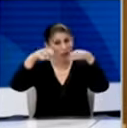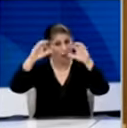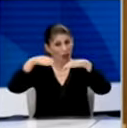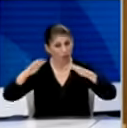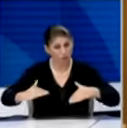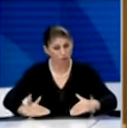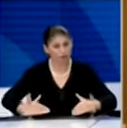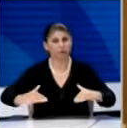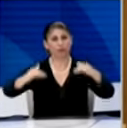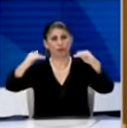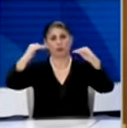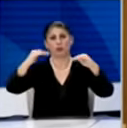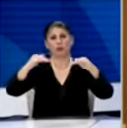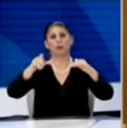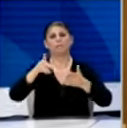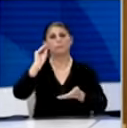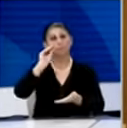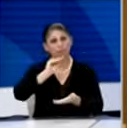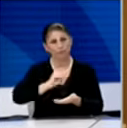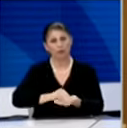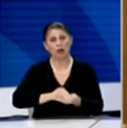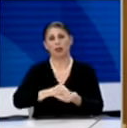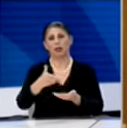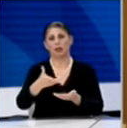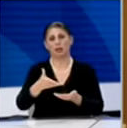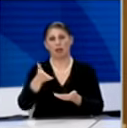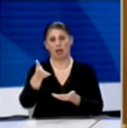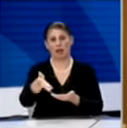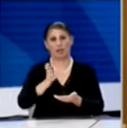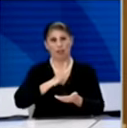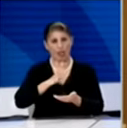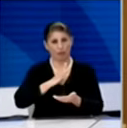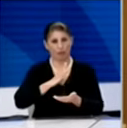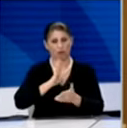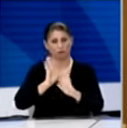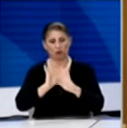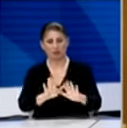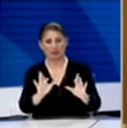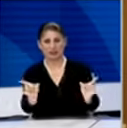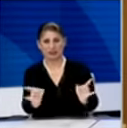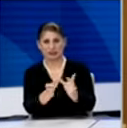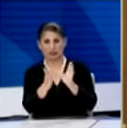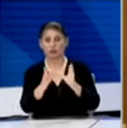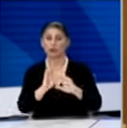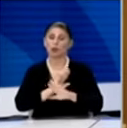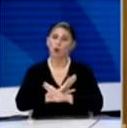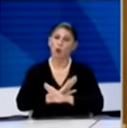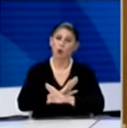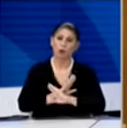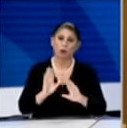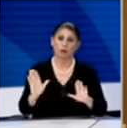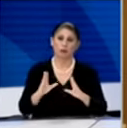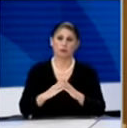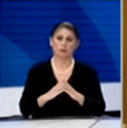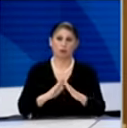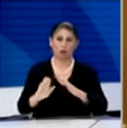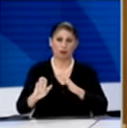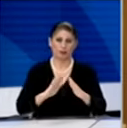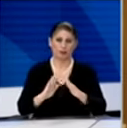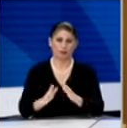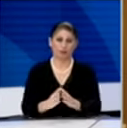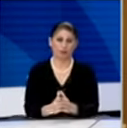πλημμυροπαθών, οι οποίοι για άλλη μία φορά αφήνονται στη μοίρα τους χωρίς